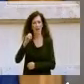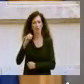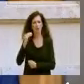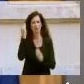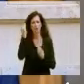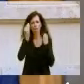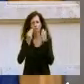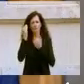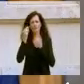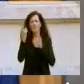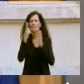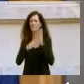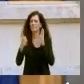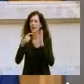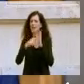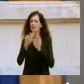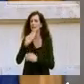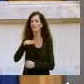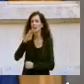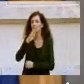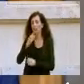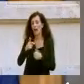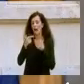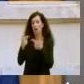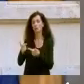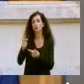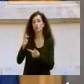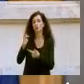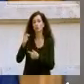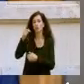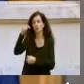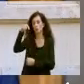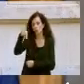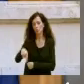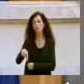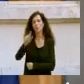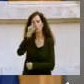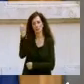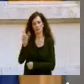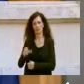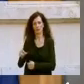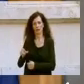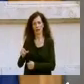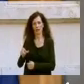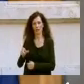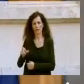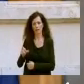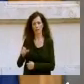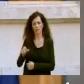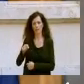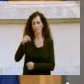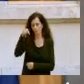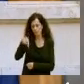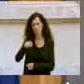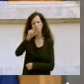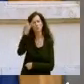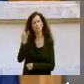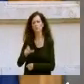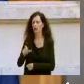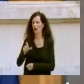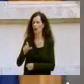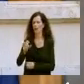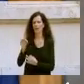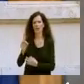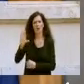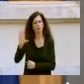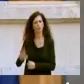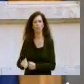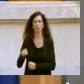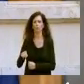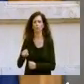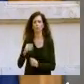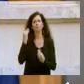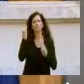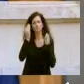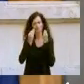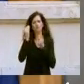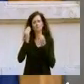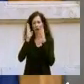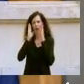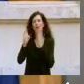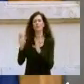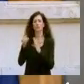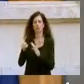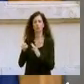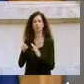per l'intero sud per intero meridione d'italia che abbiamo già in una riforma